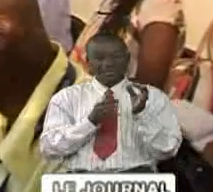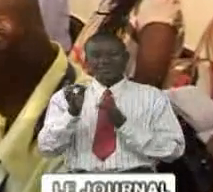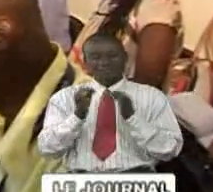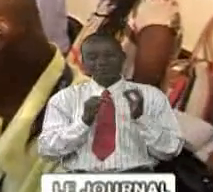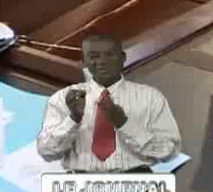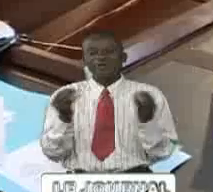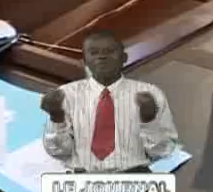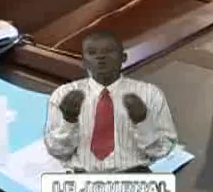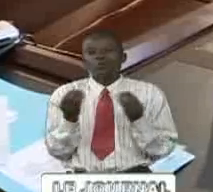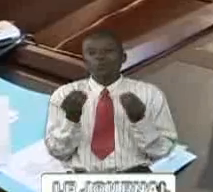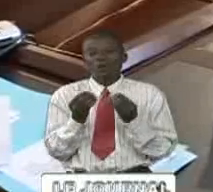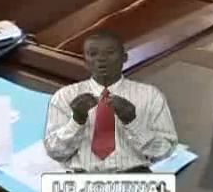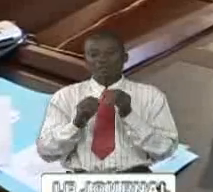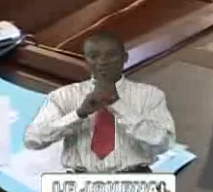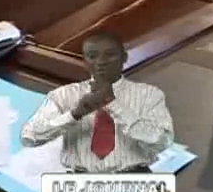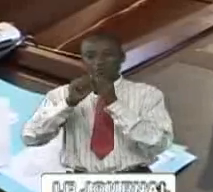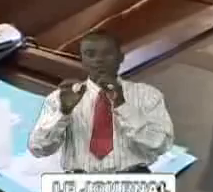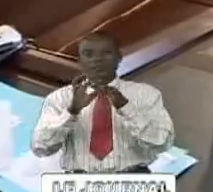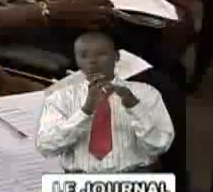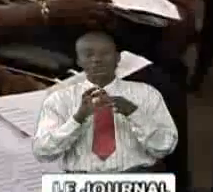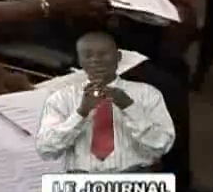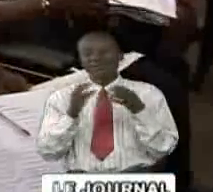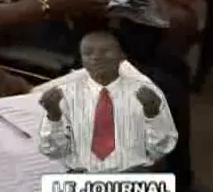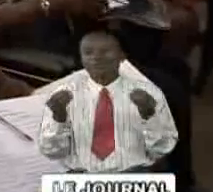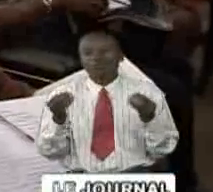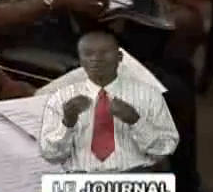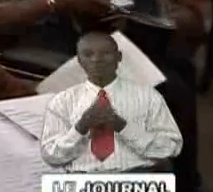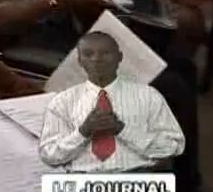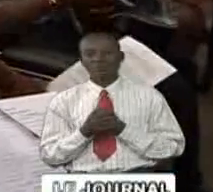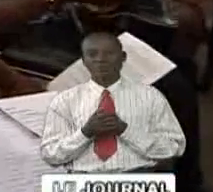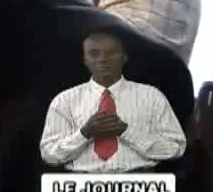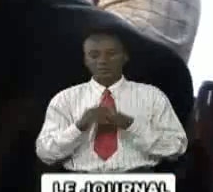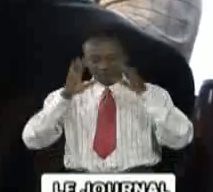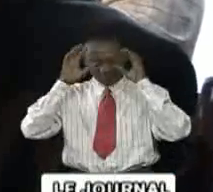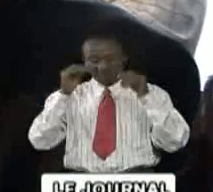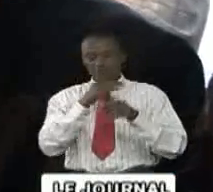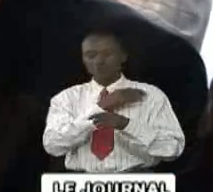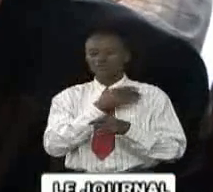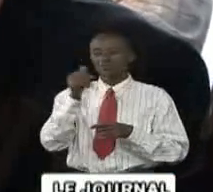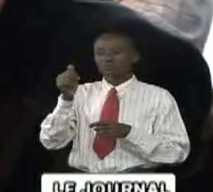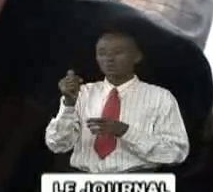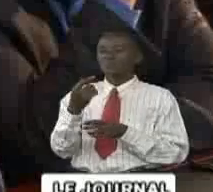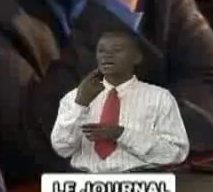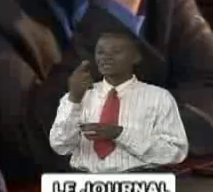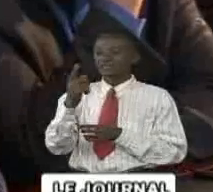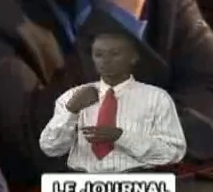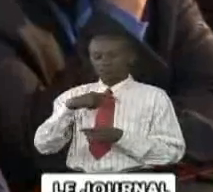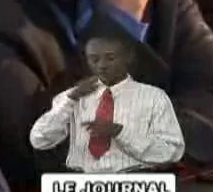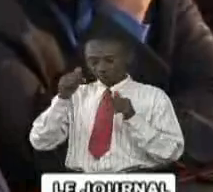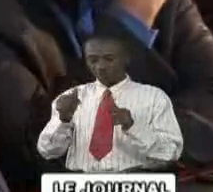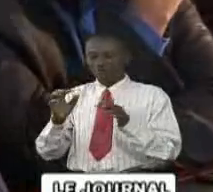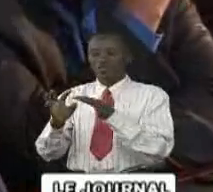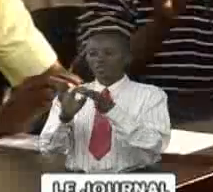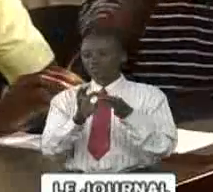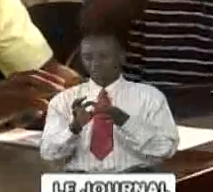action qui suscite l'élan de solidarité nationale pour répondre à l'appel du chef de l'État sur la cohésion nationale. Il a souligné que cette